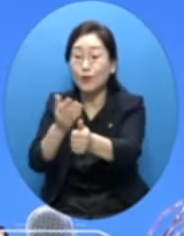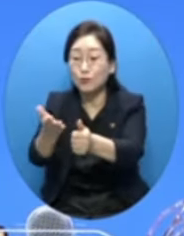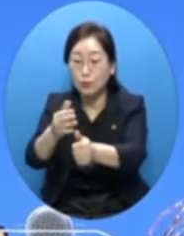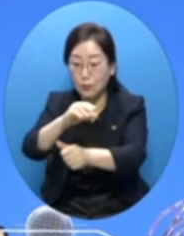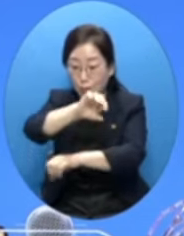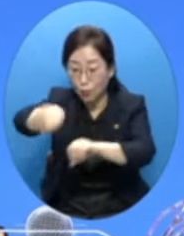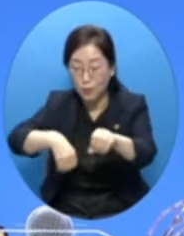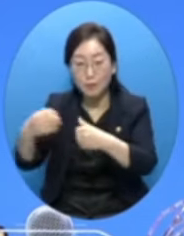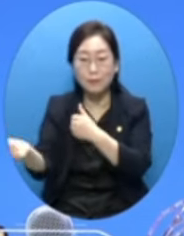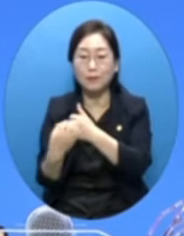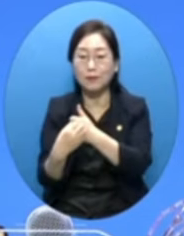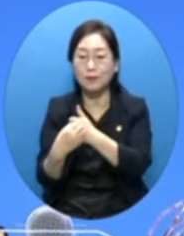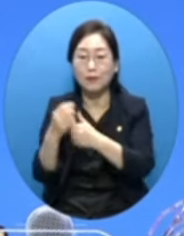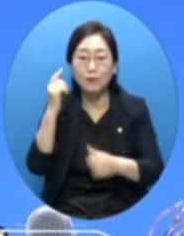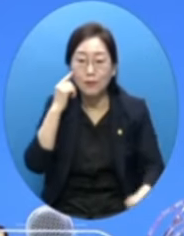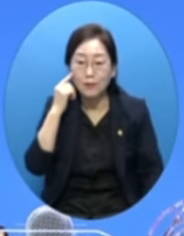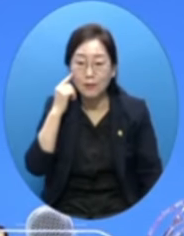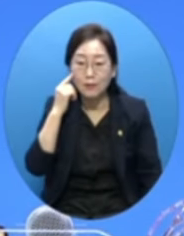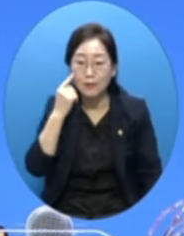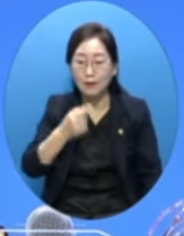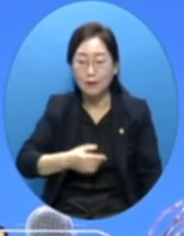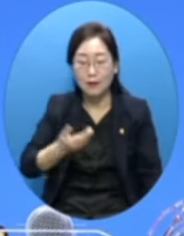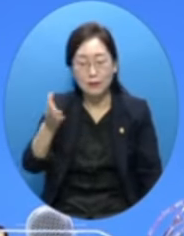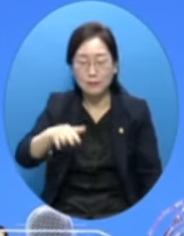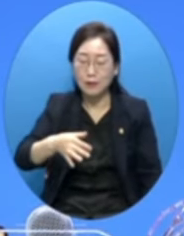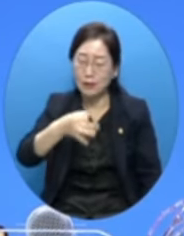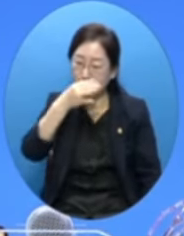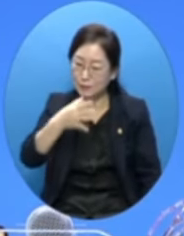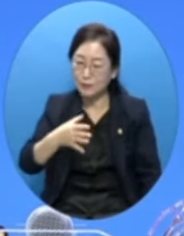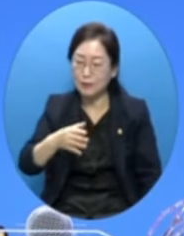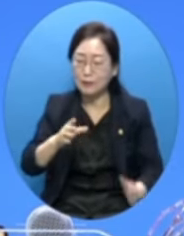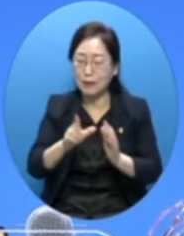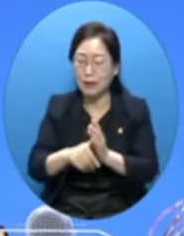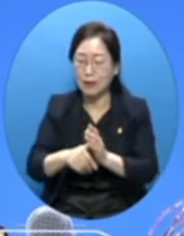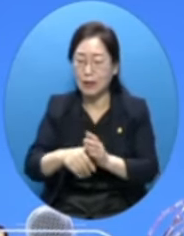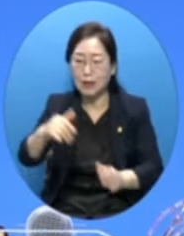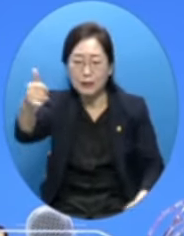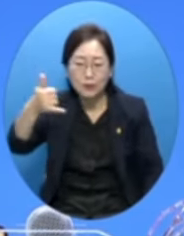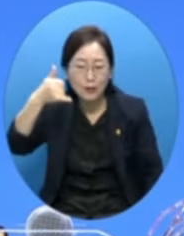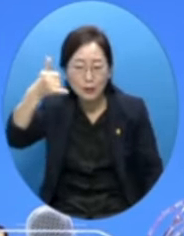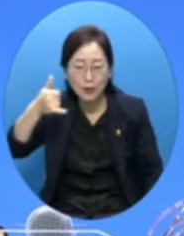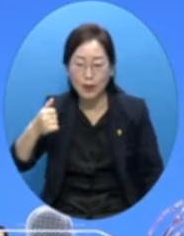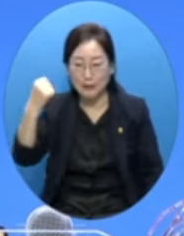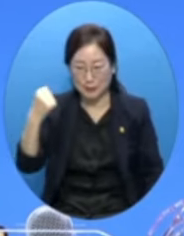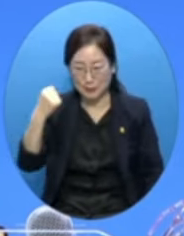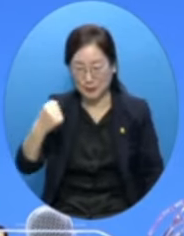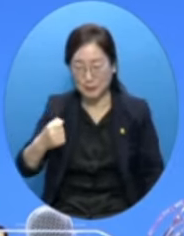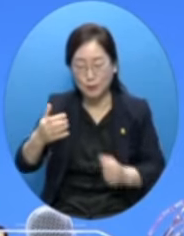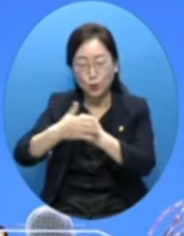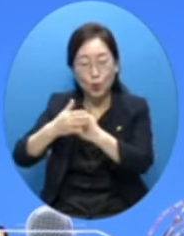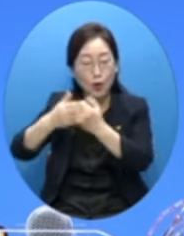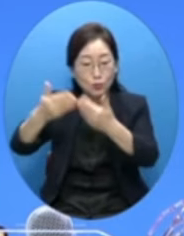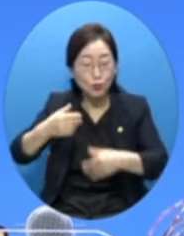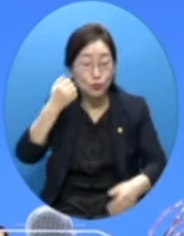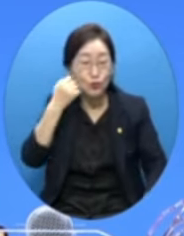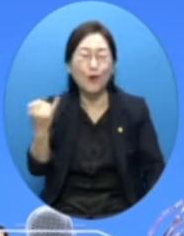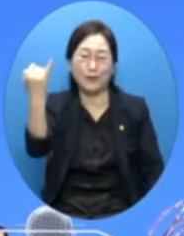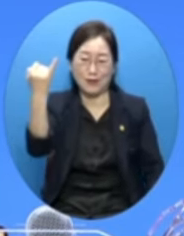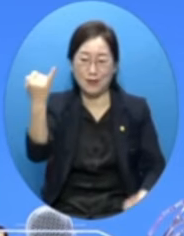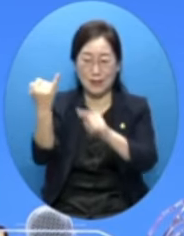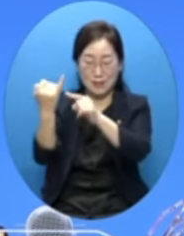배신하나. 그런데 그렇게 힘들 때마다 자기에게 전화를 해서 격려해 주는 언니가 있었습니다. 그런 예수를 잘 믿는 크리스찬이었는데